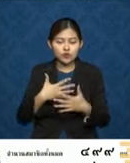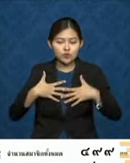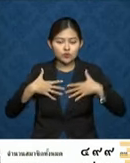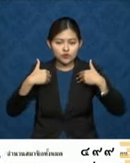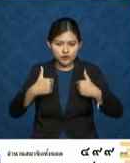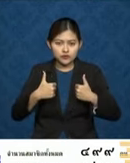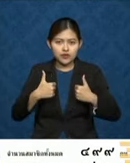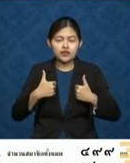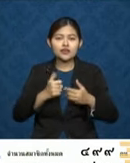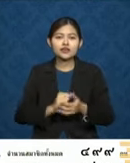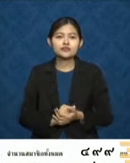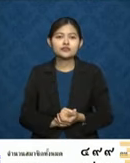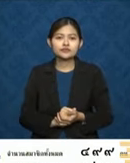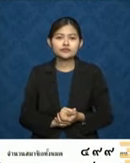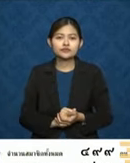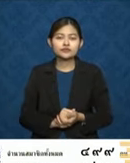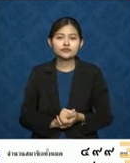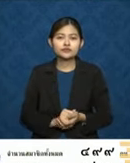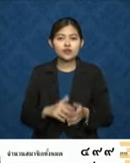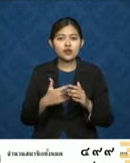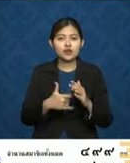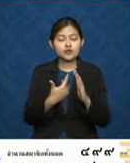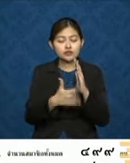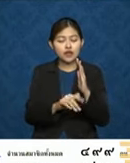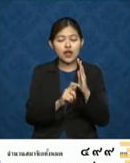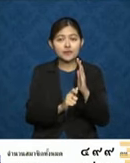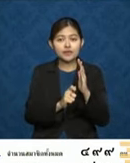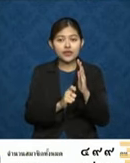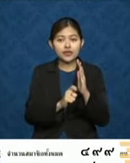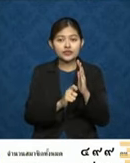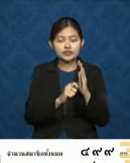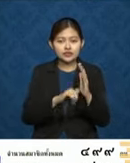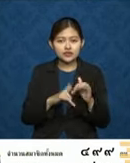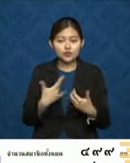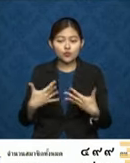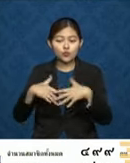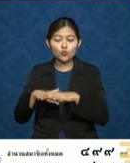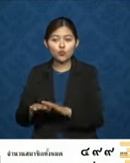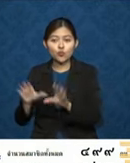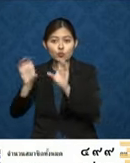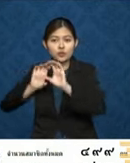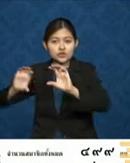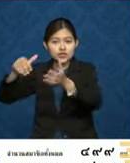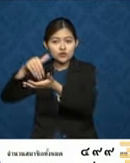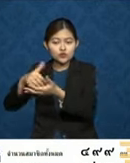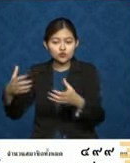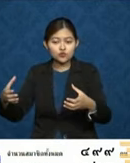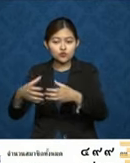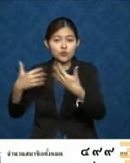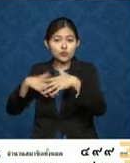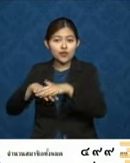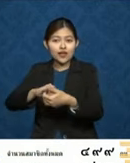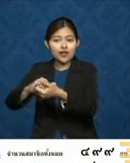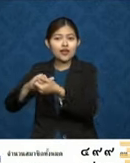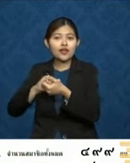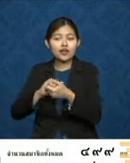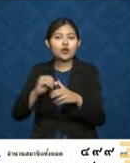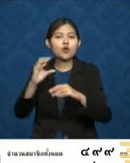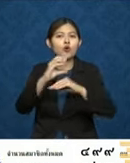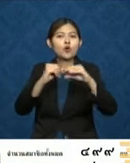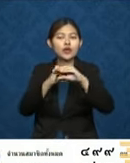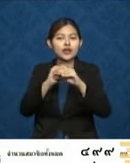รื่นและสวยงามชาวจังหวัดอำนาจเจริญจึงได้ร่วมกับหน่วยงานราชการจัดทำโครงการที่ชื่อว่าโครง